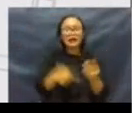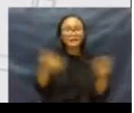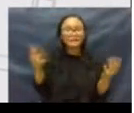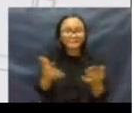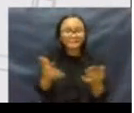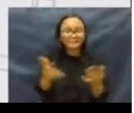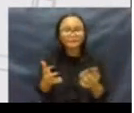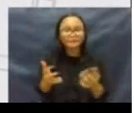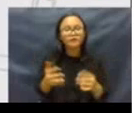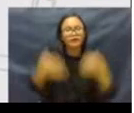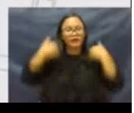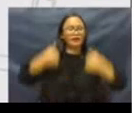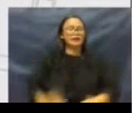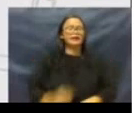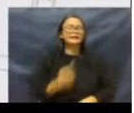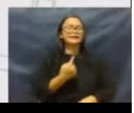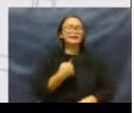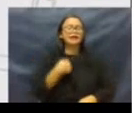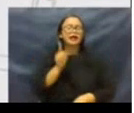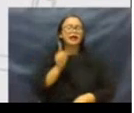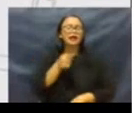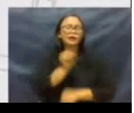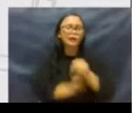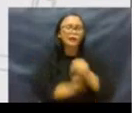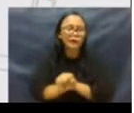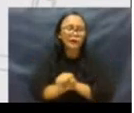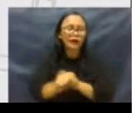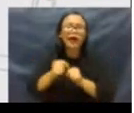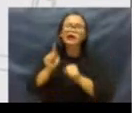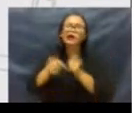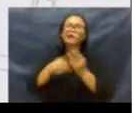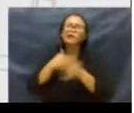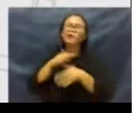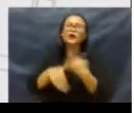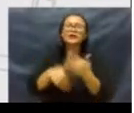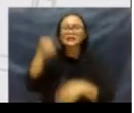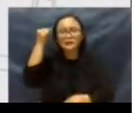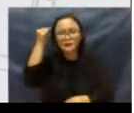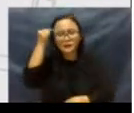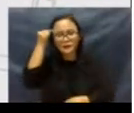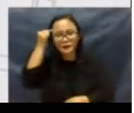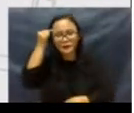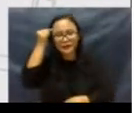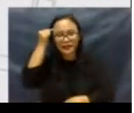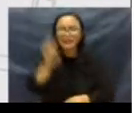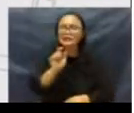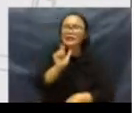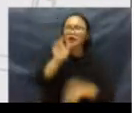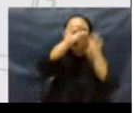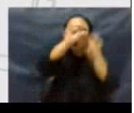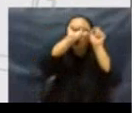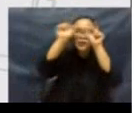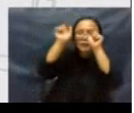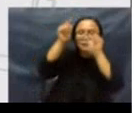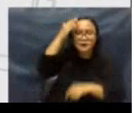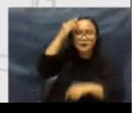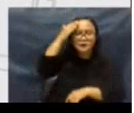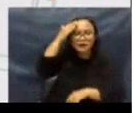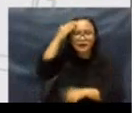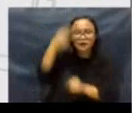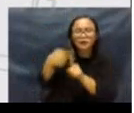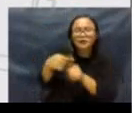lakunya critical thinking, kualitas berpikirnya, operasi berpikirnya, dan objek